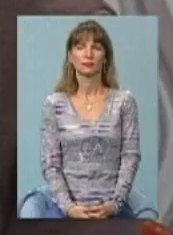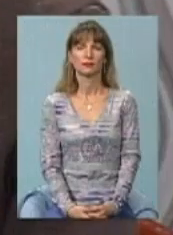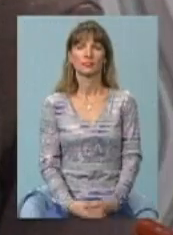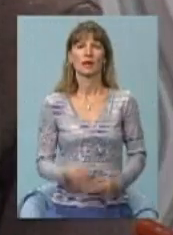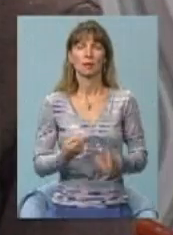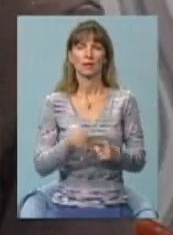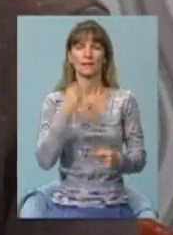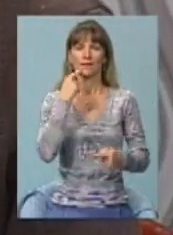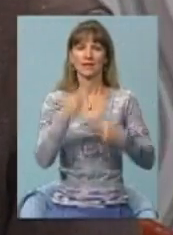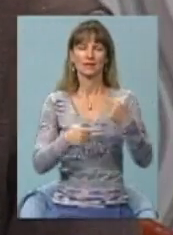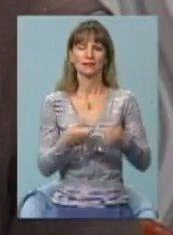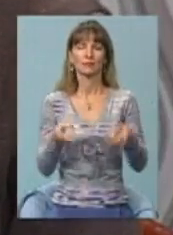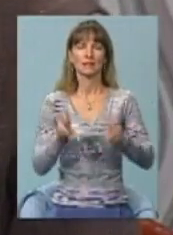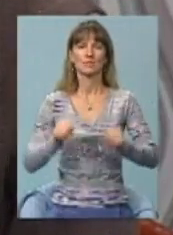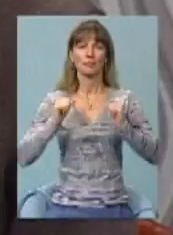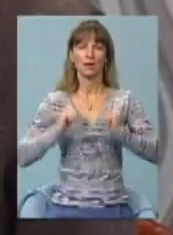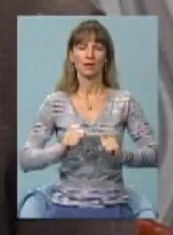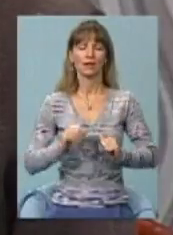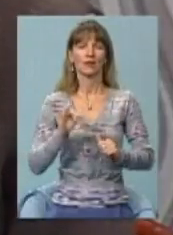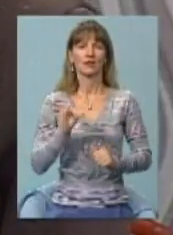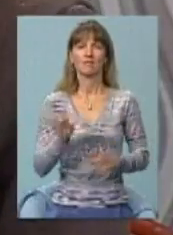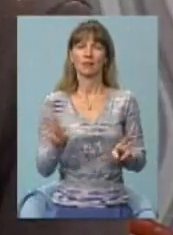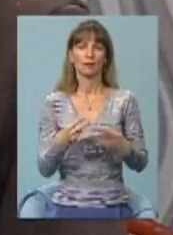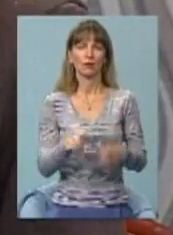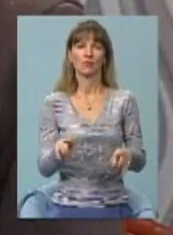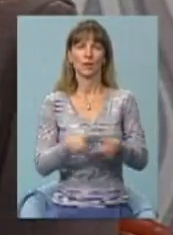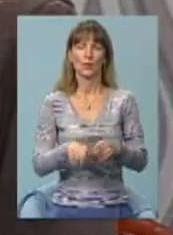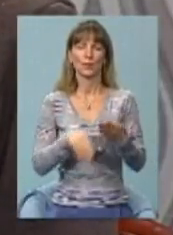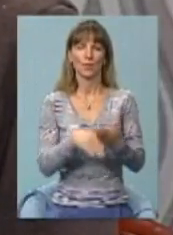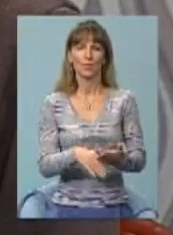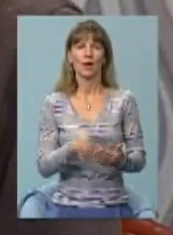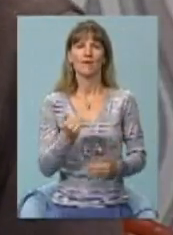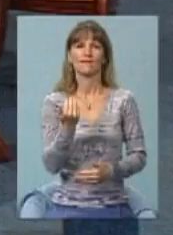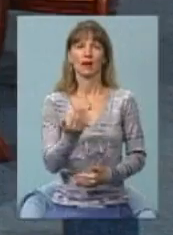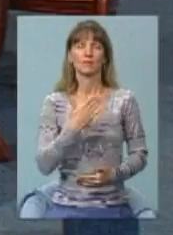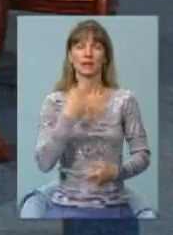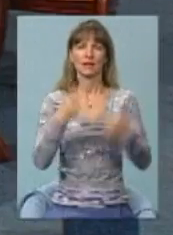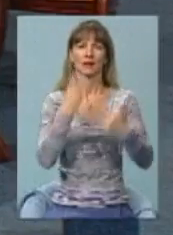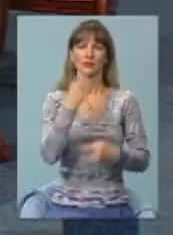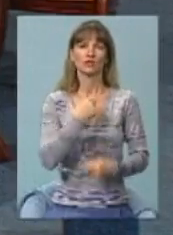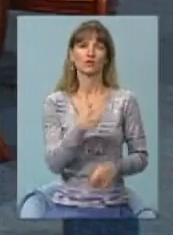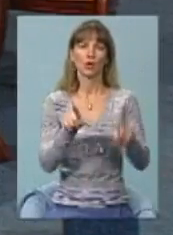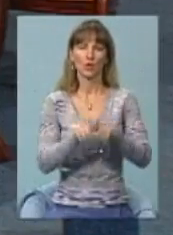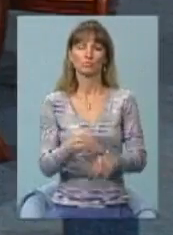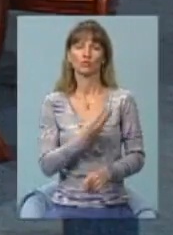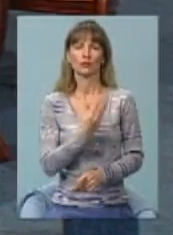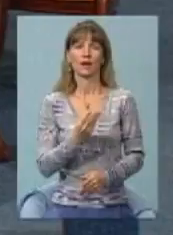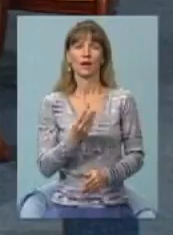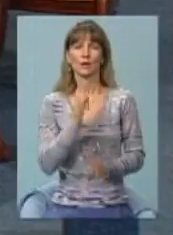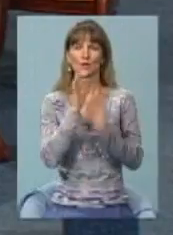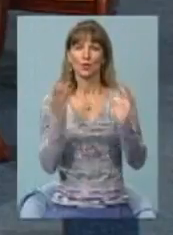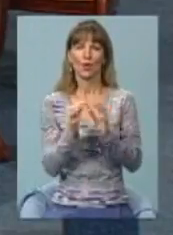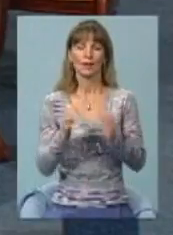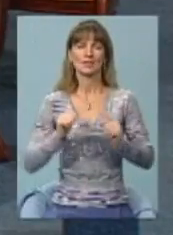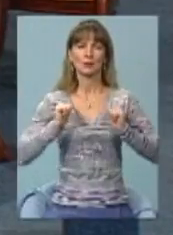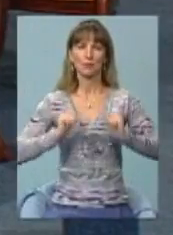Тож ти завжди залишайся спокійною і не потребуєш його допомоги. Так. Ну, а вам, наші телеглядачі, я також бажаю зберігати спокій, ну, а